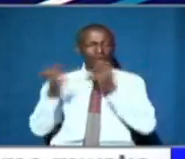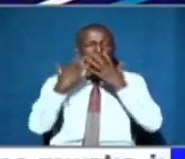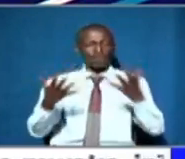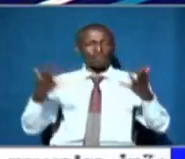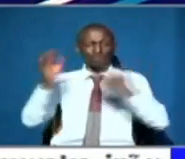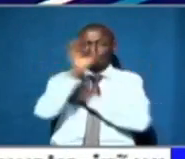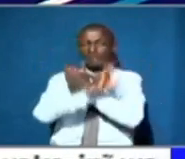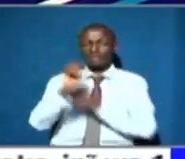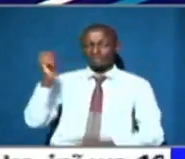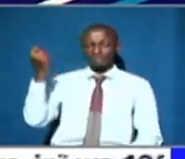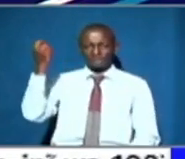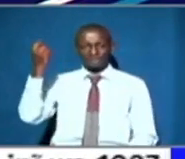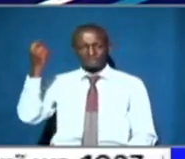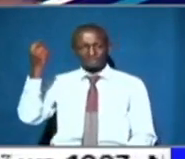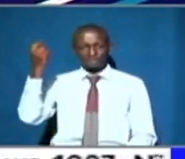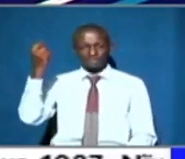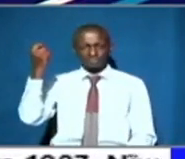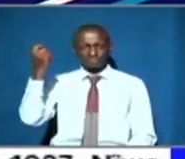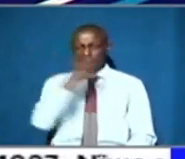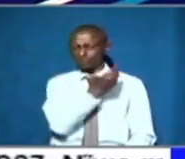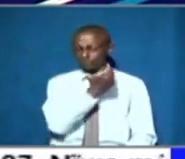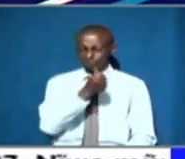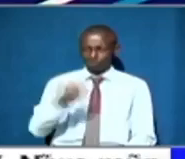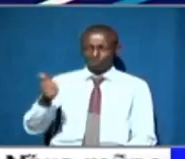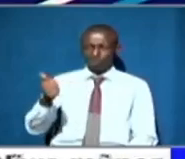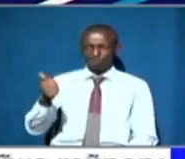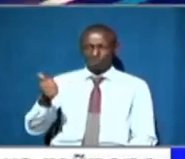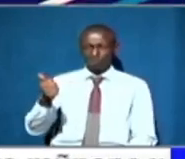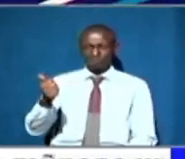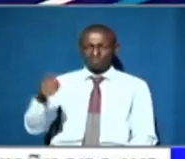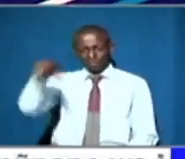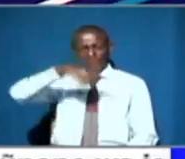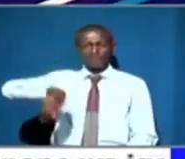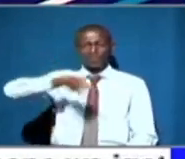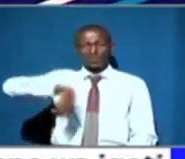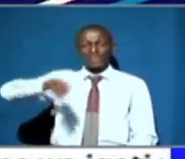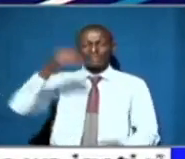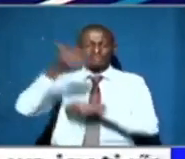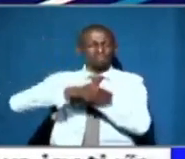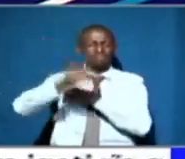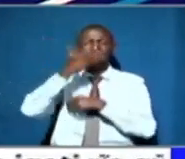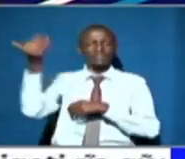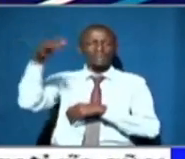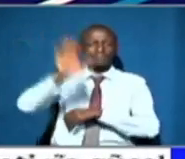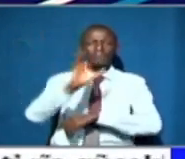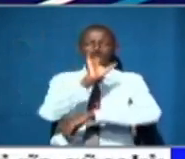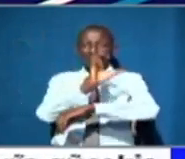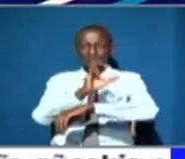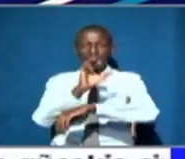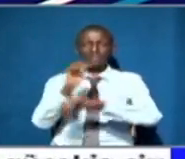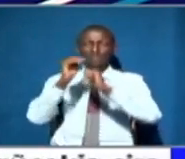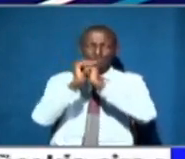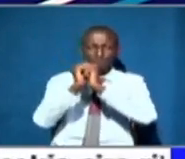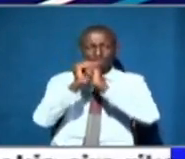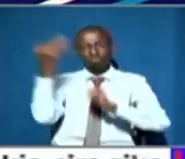muthamaki wa bururi uyu uhoro uyu wathira ri tugukorwo turi handu hega na ni tugucwa kanithaini tuthome na